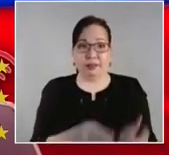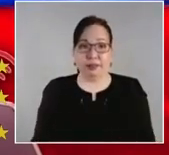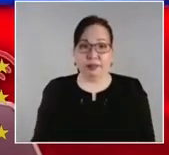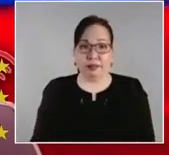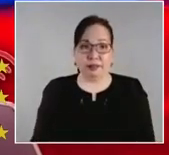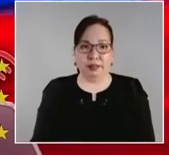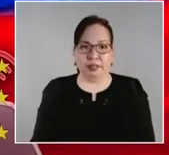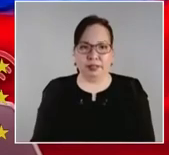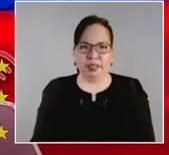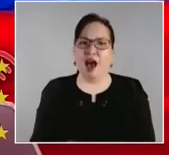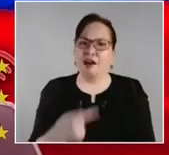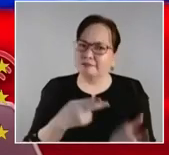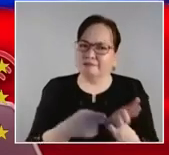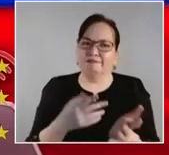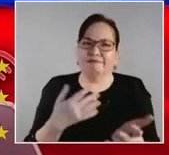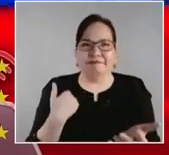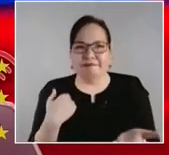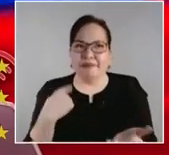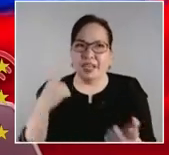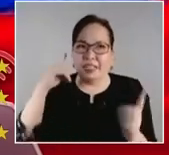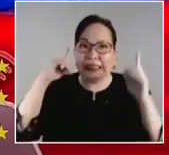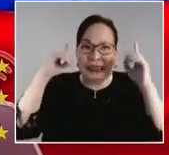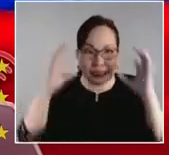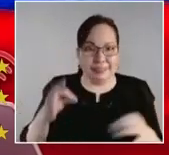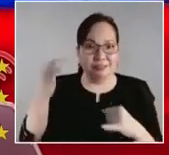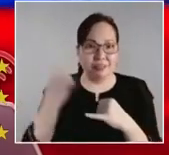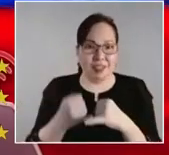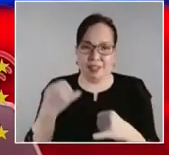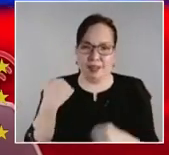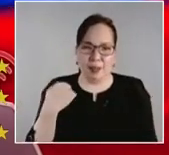pa talaga na ano, kasi